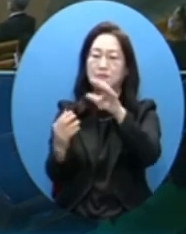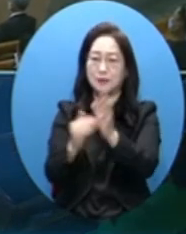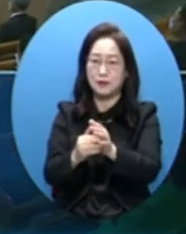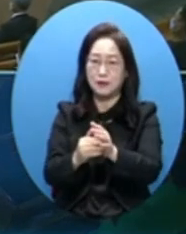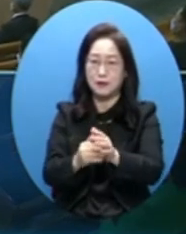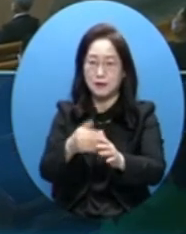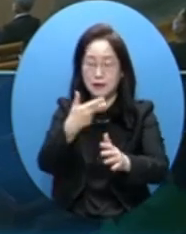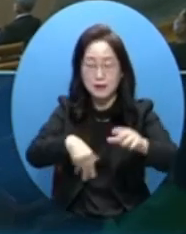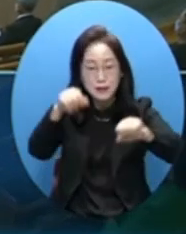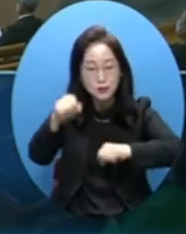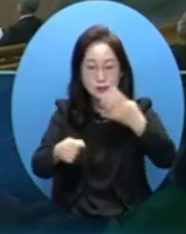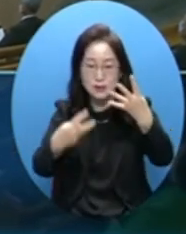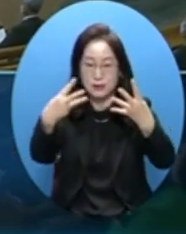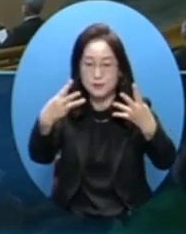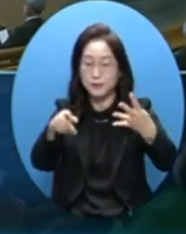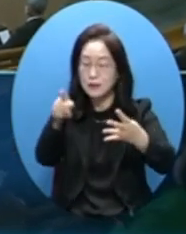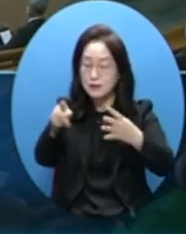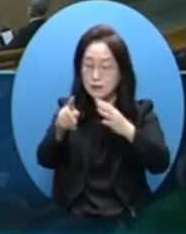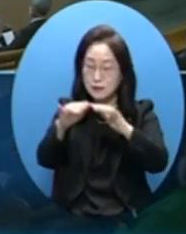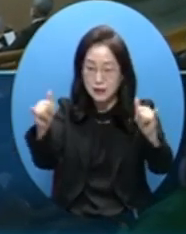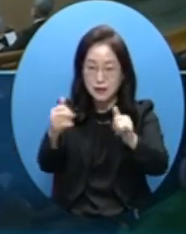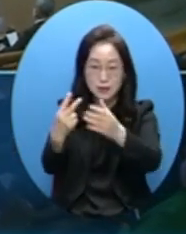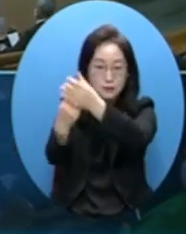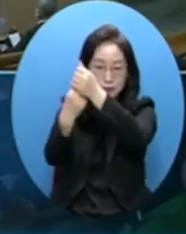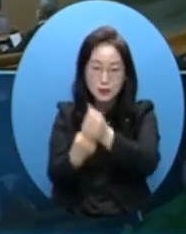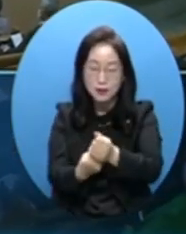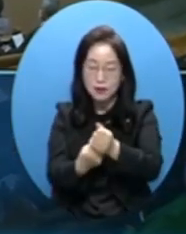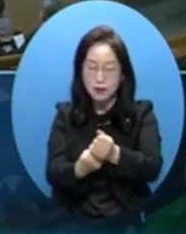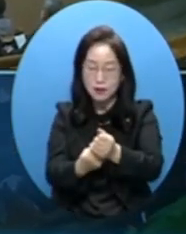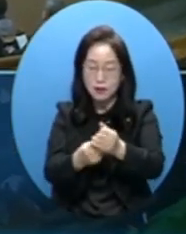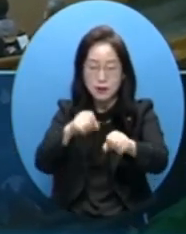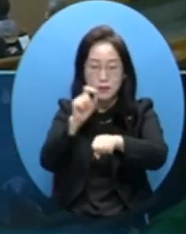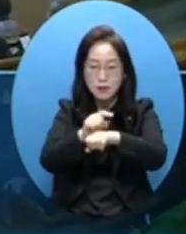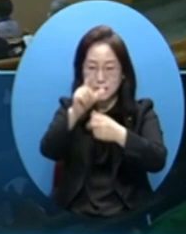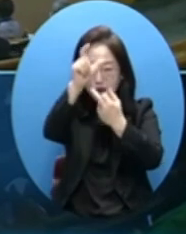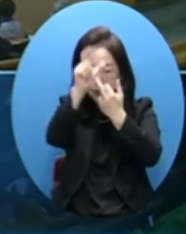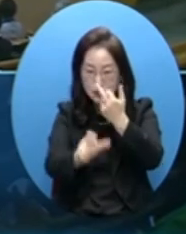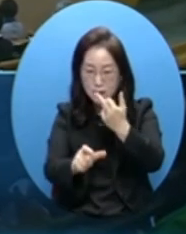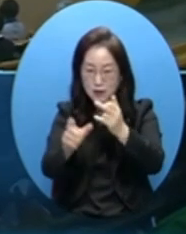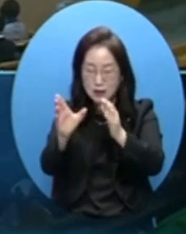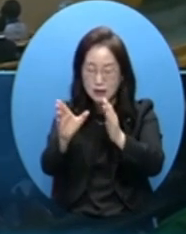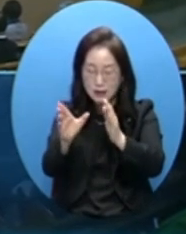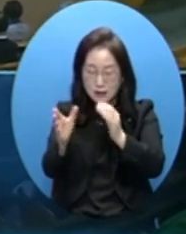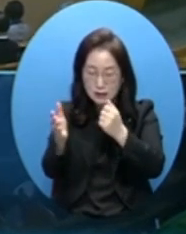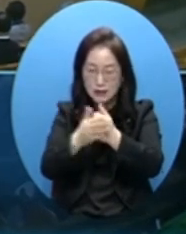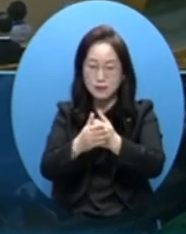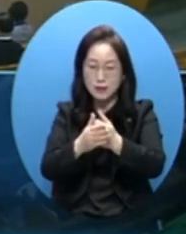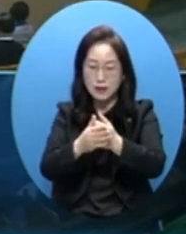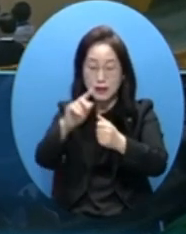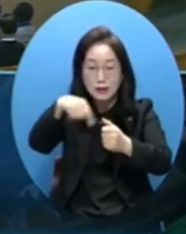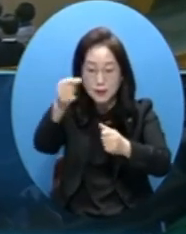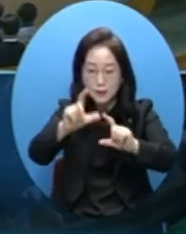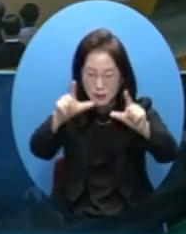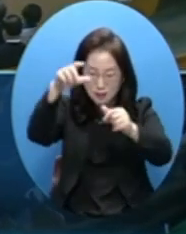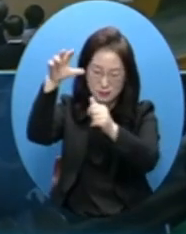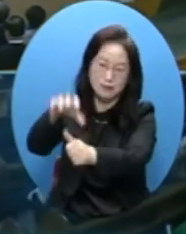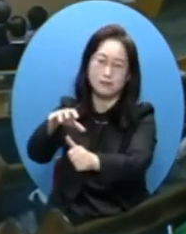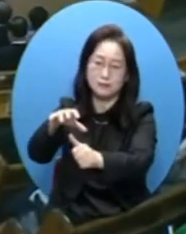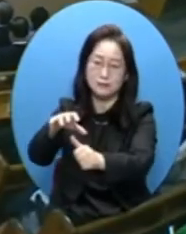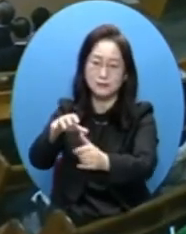3절입니다. 그들을 잡음의 날이 이미 저물었으므로 이튿날까지 가두었으나